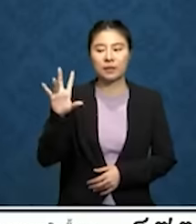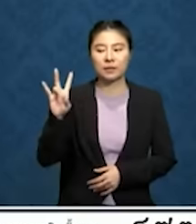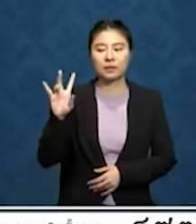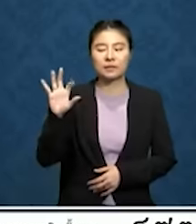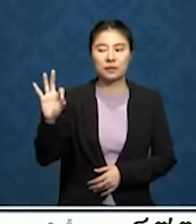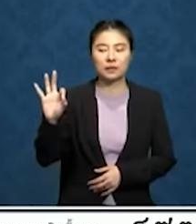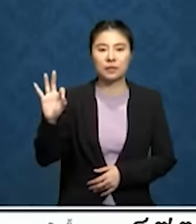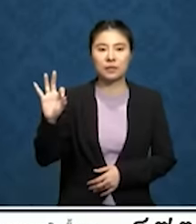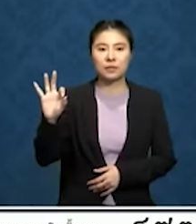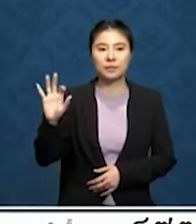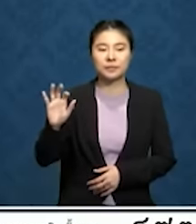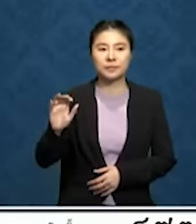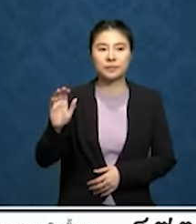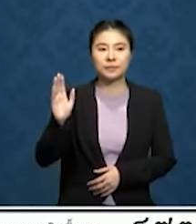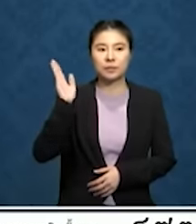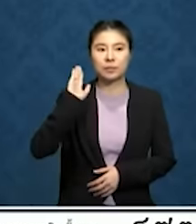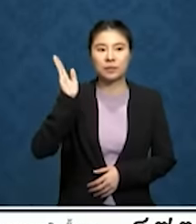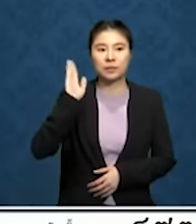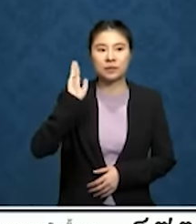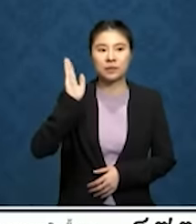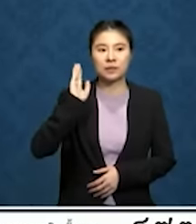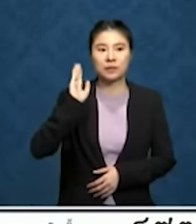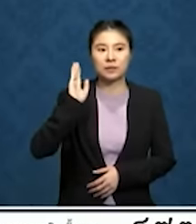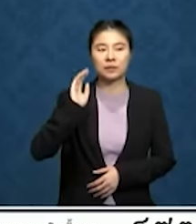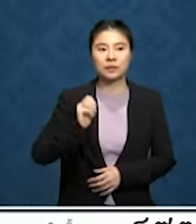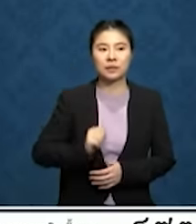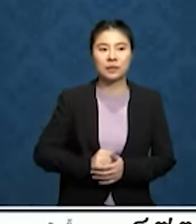179นายนพพลเหลืองทองนารา